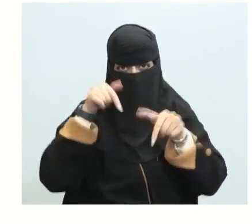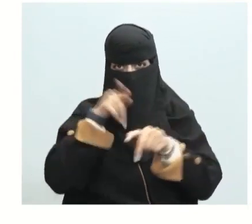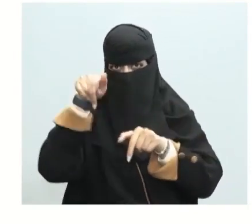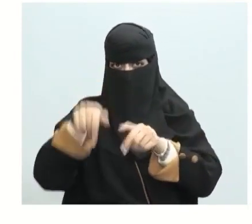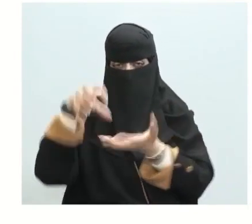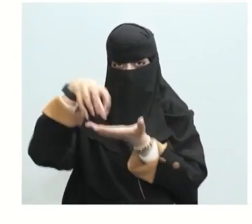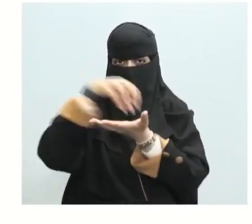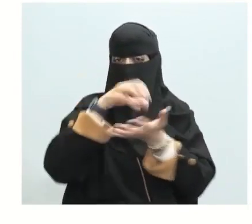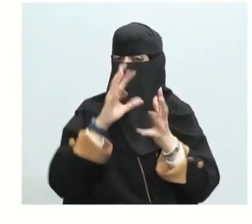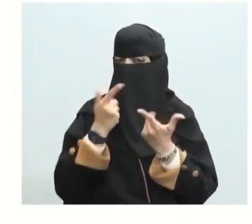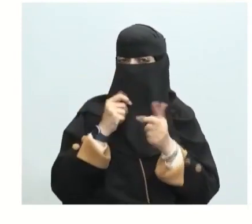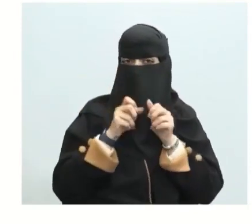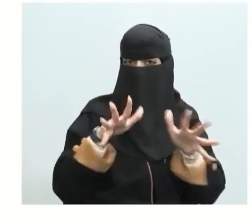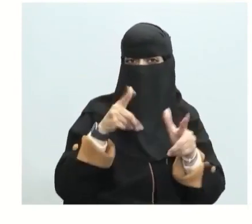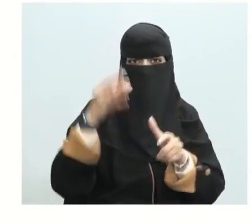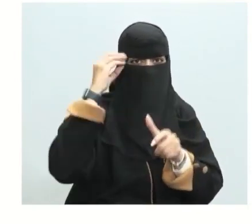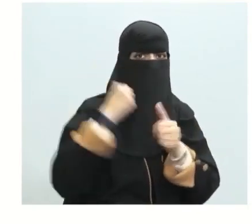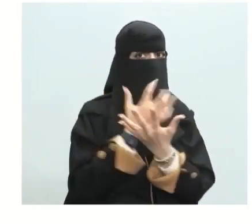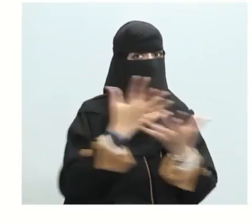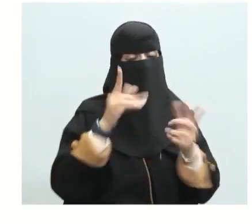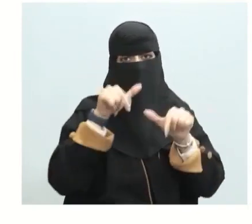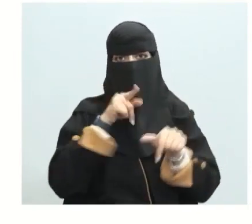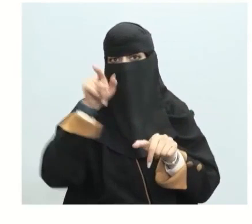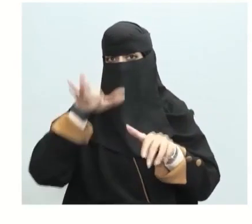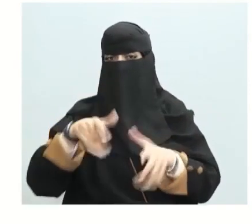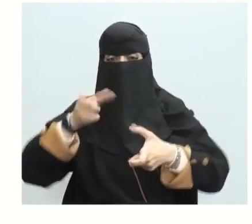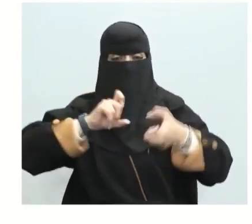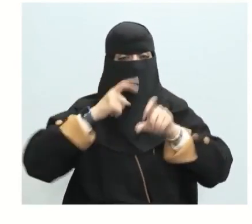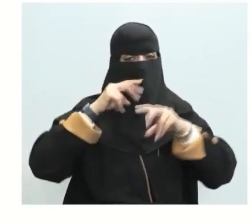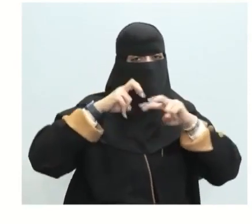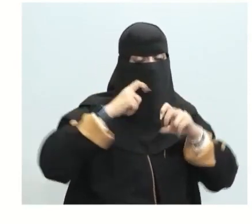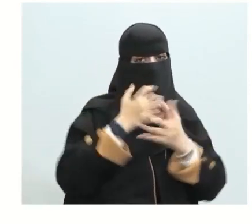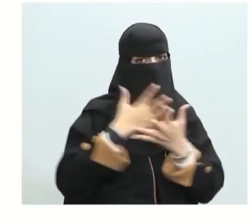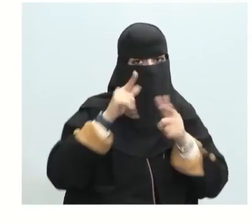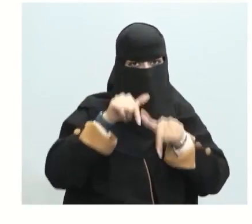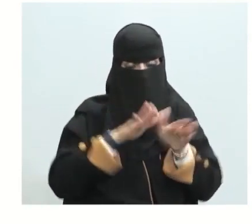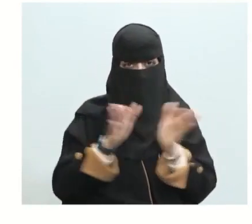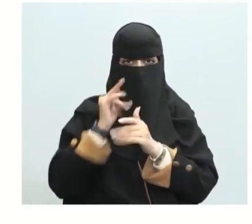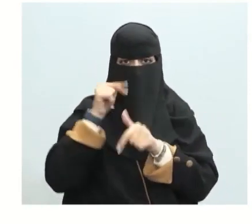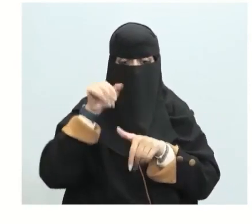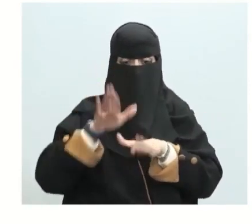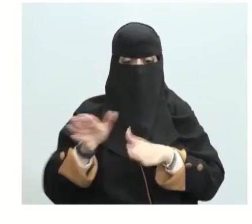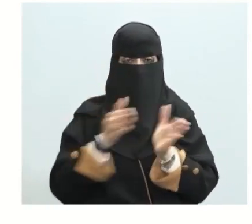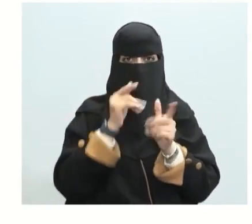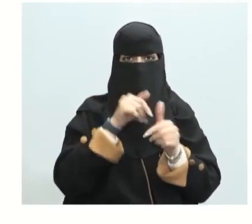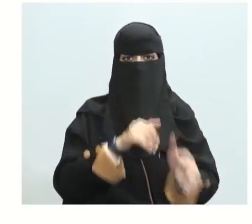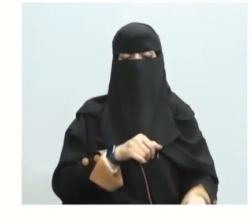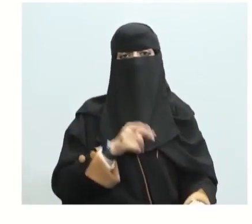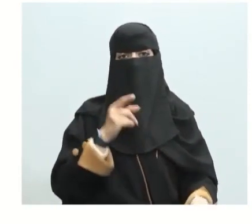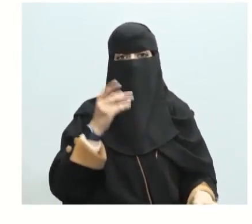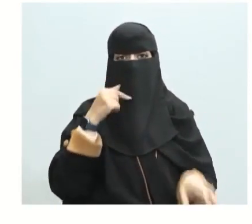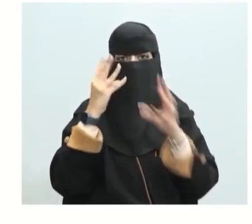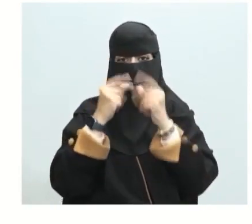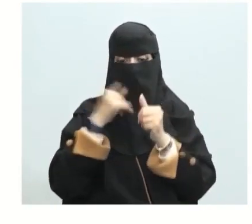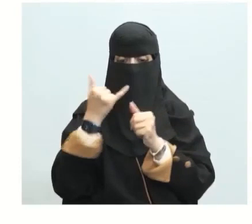الدول كيف انهم نشروا علوم علومهم الكثيره ما هي عدد التجارب والابحاث الكثيره التي نشرت لهذه الدول وهذا ايضا لمناسبه